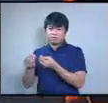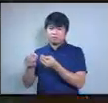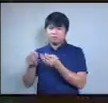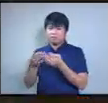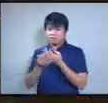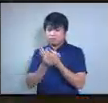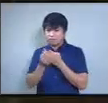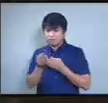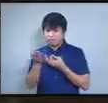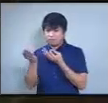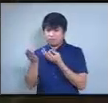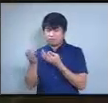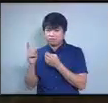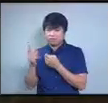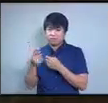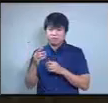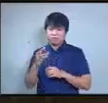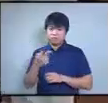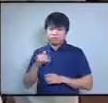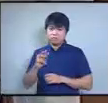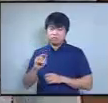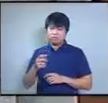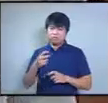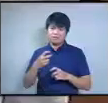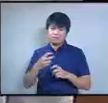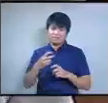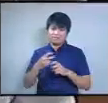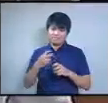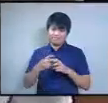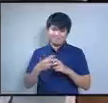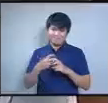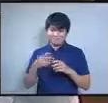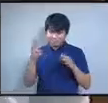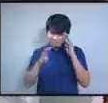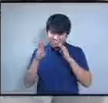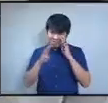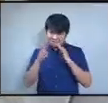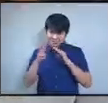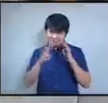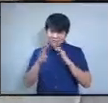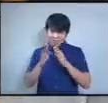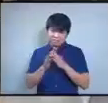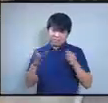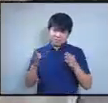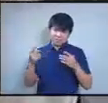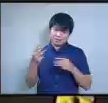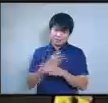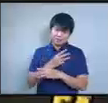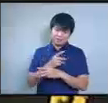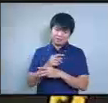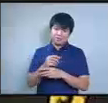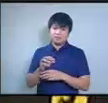pamahalaan na mas malaking problema pa ang kaharapin nila, lalo na't patuloy pa rin nagsusungit ang panahon. Mayroon kami siguro 18